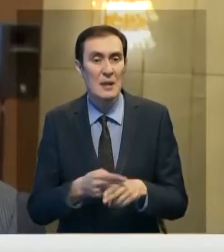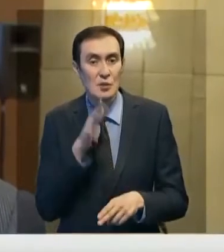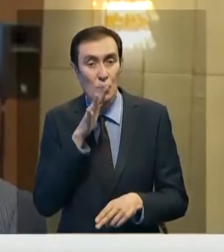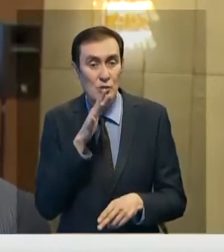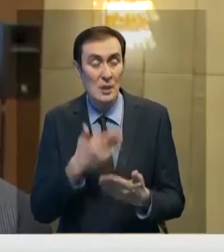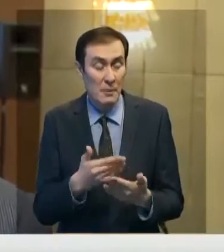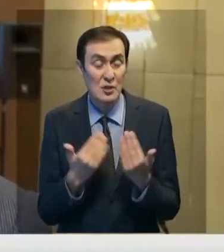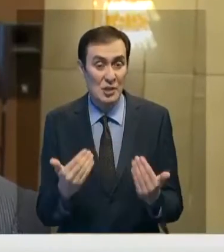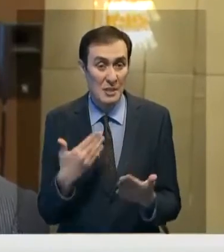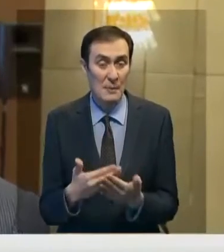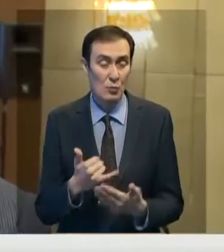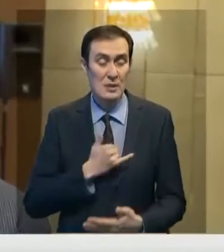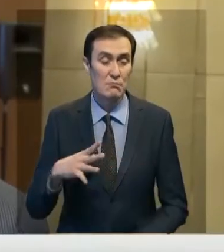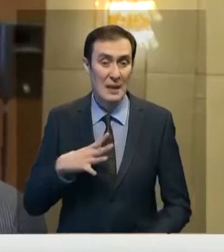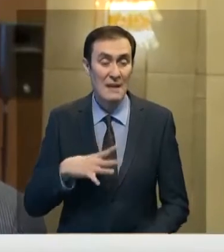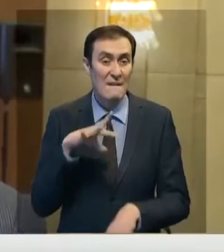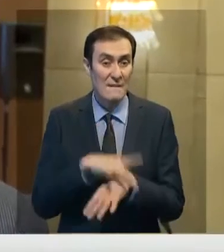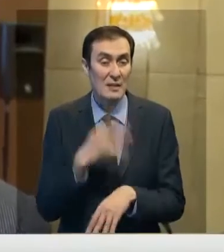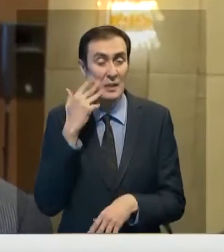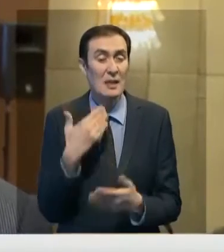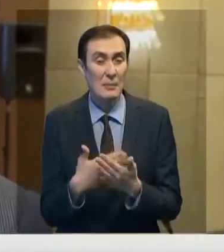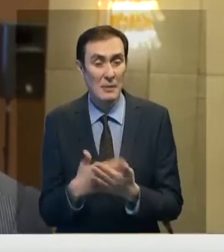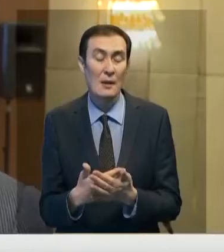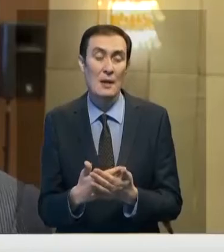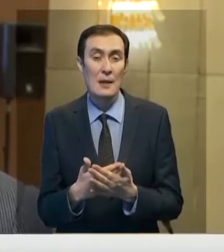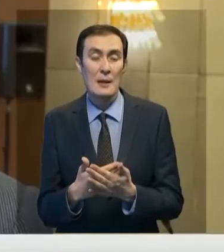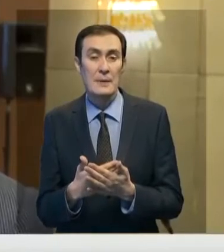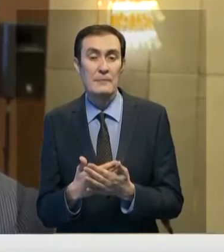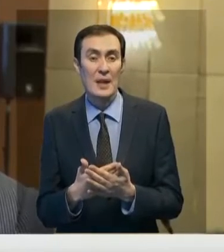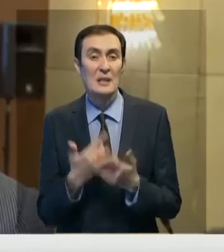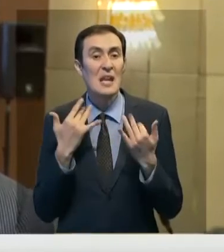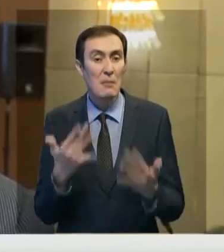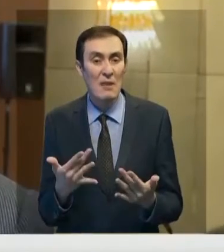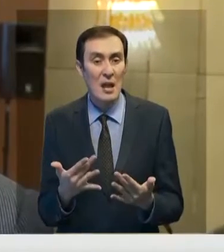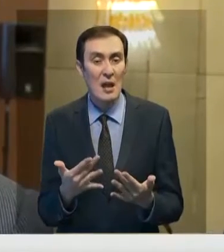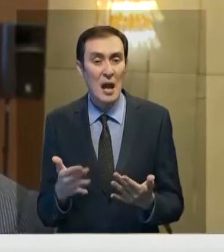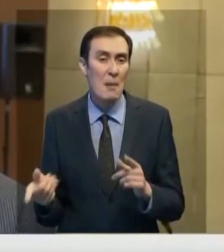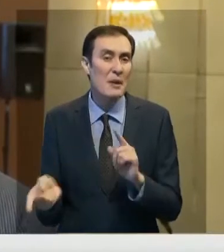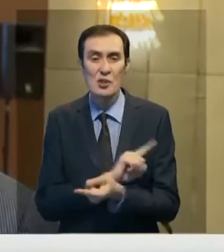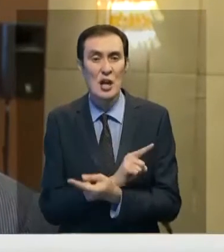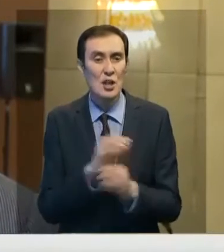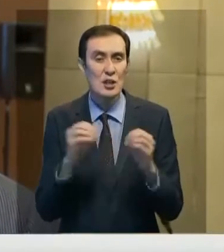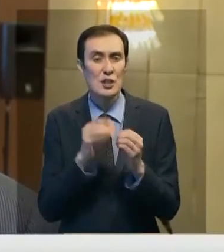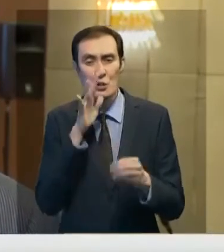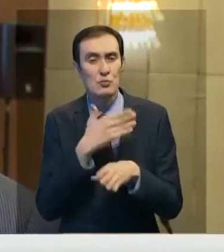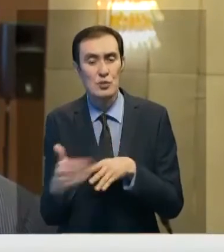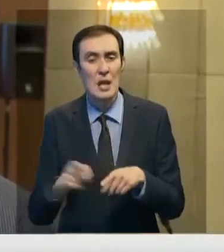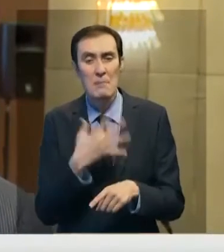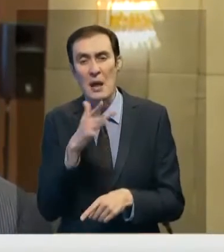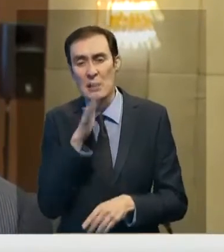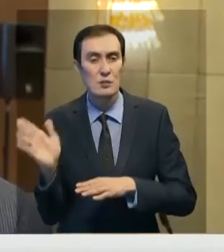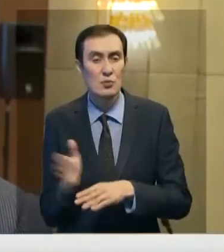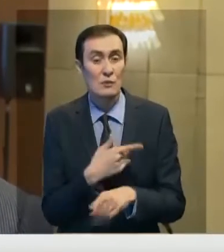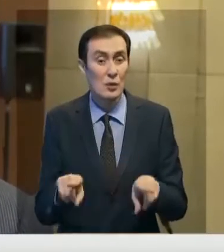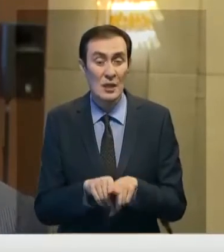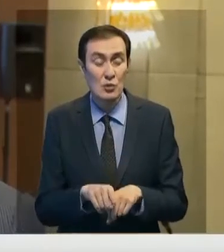сейчас. У нас были случаи, когда, допустим, там требовали опровержения там, 10 лет спустя, 5 лет спустя, чтобы вот